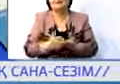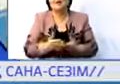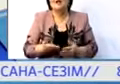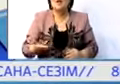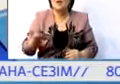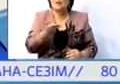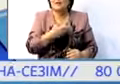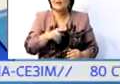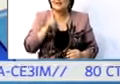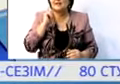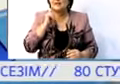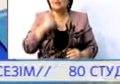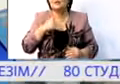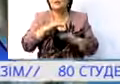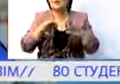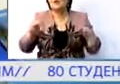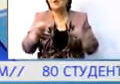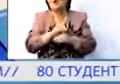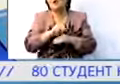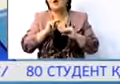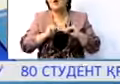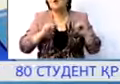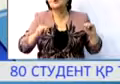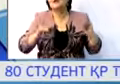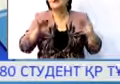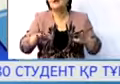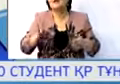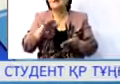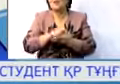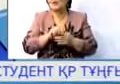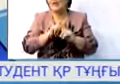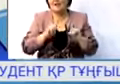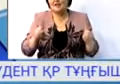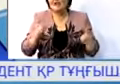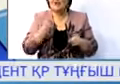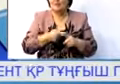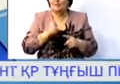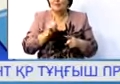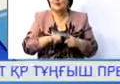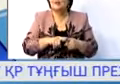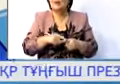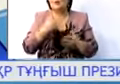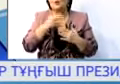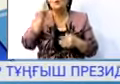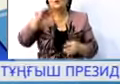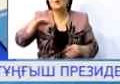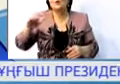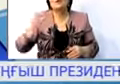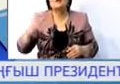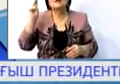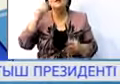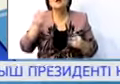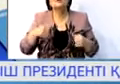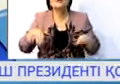Еліміздің жастарын өскелең ұрпақты тәрбиелеуде ұстаздардың алатын орны ерекше. Сол себепті өз оқушыларымды, білім